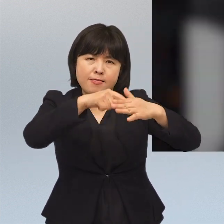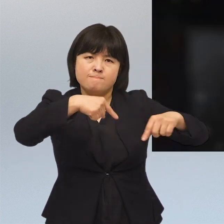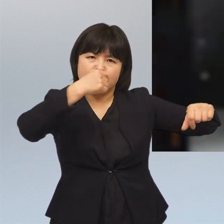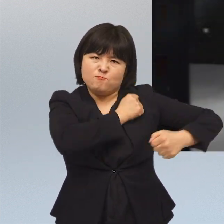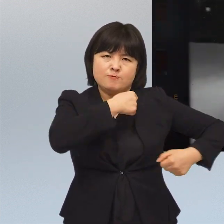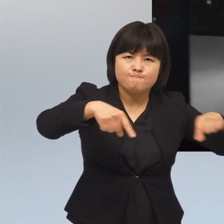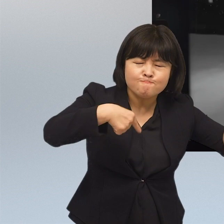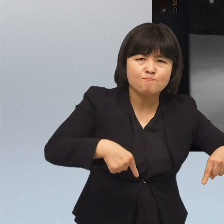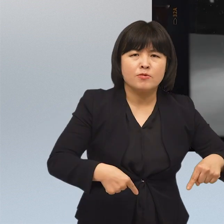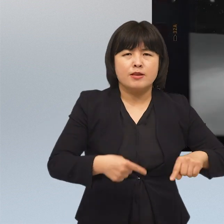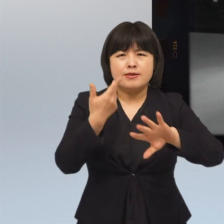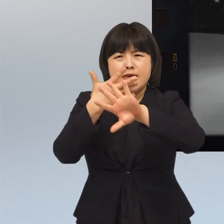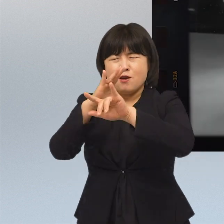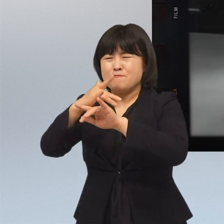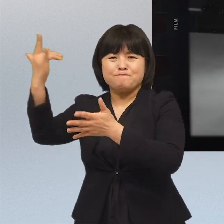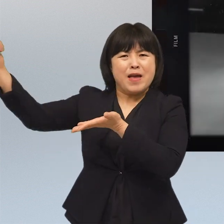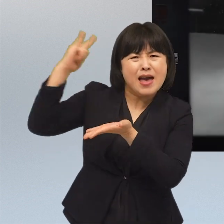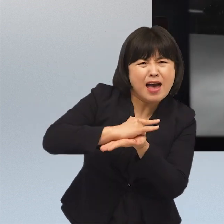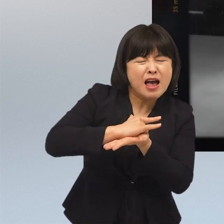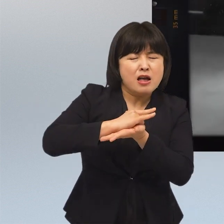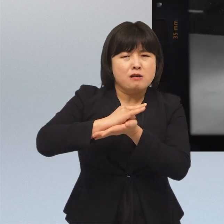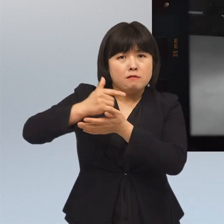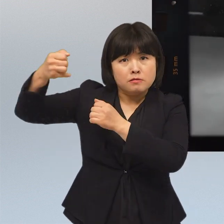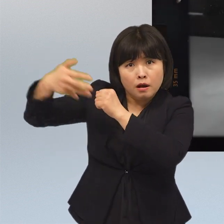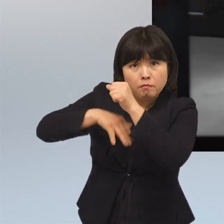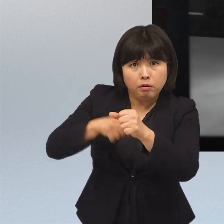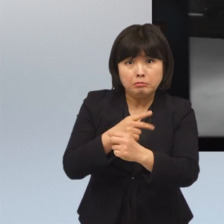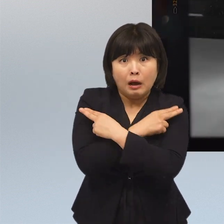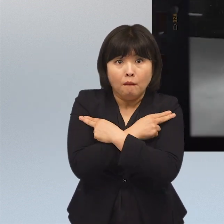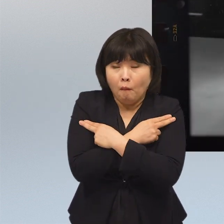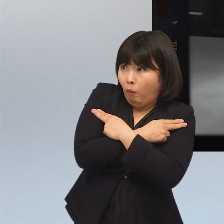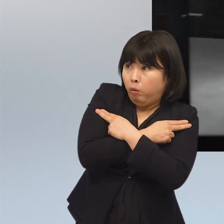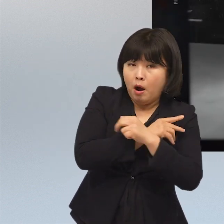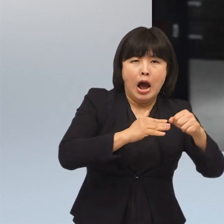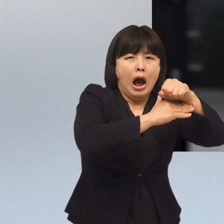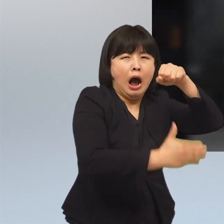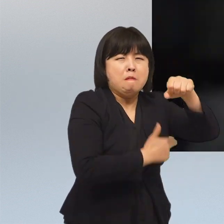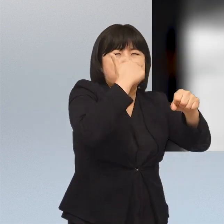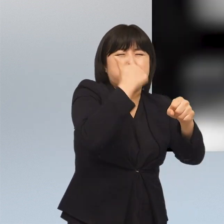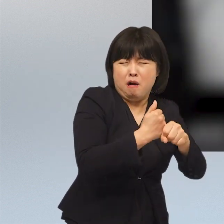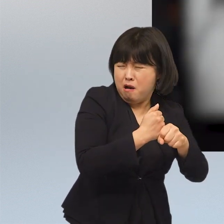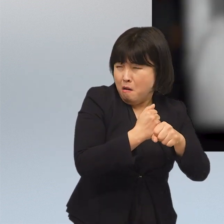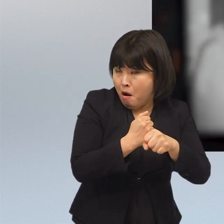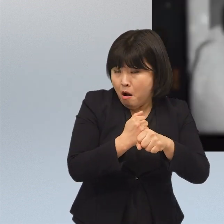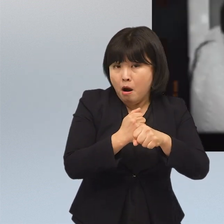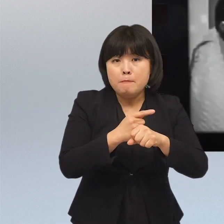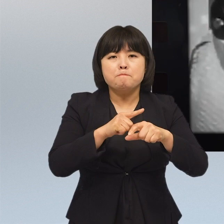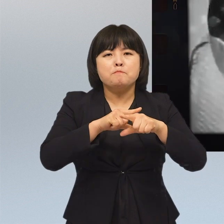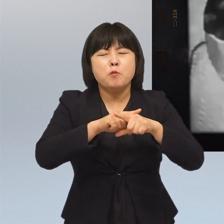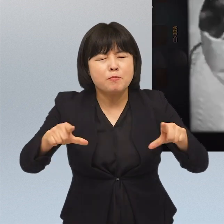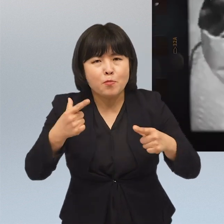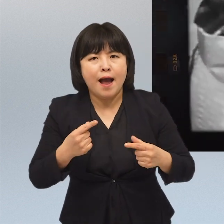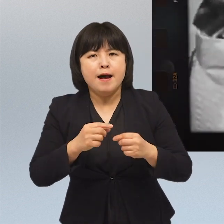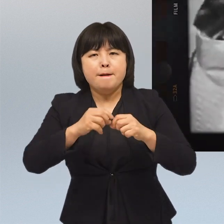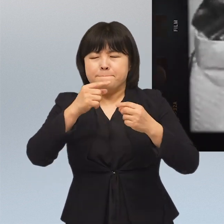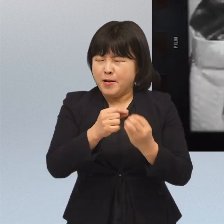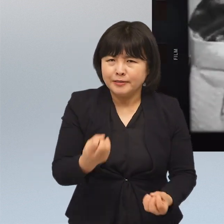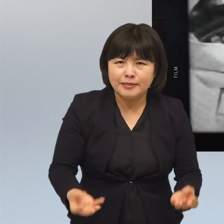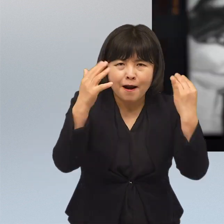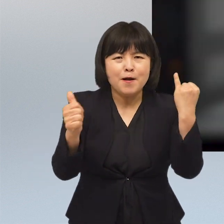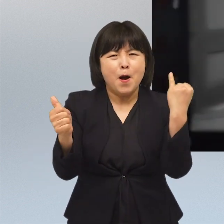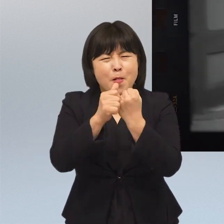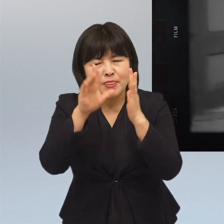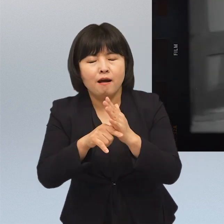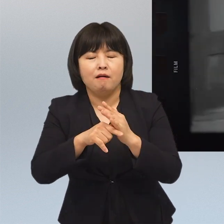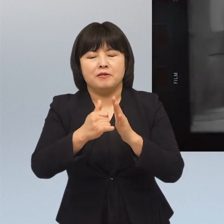미군정 실시와 해외 동포의 귀국 등으로 영향을 받아 양복화가 촉진되면서 한복이 일상복보다 명절이나